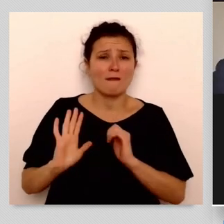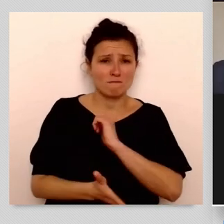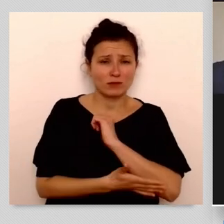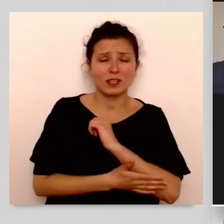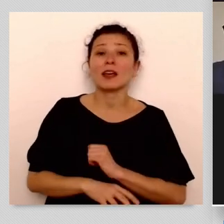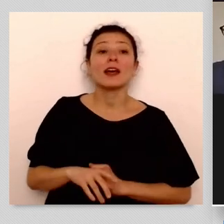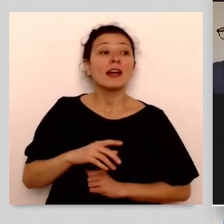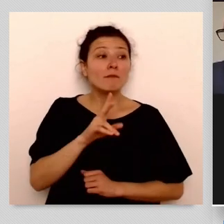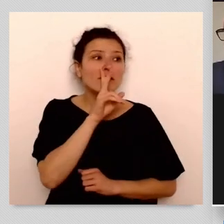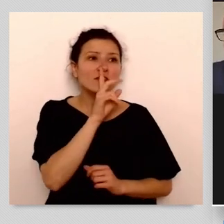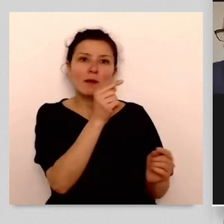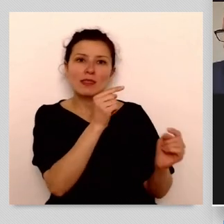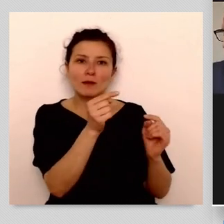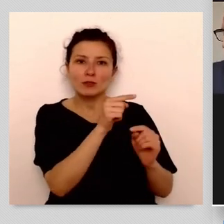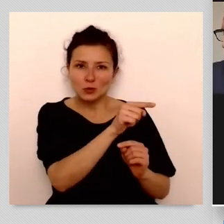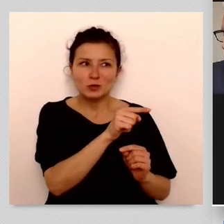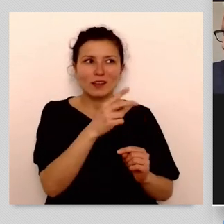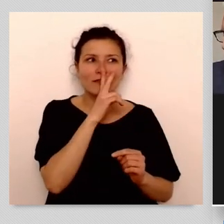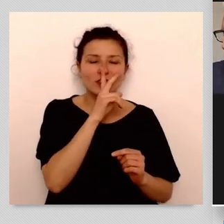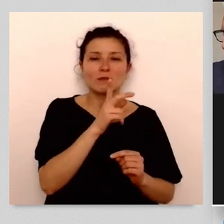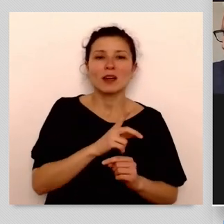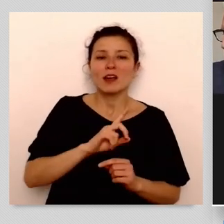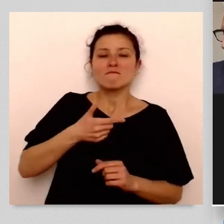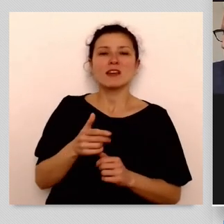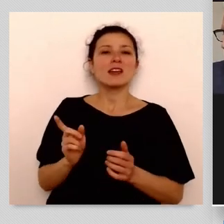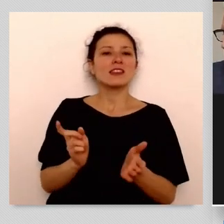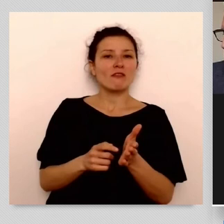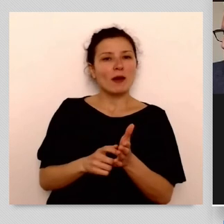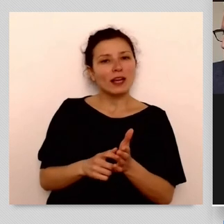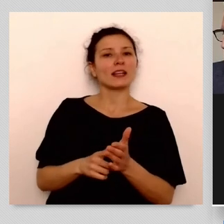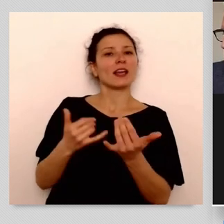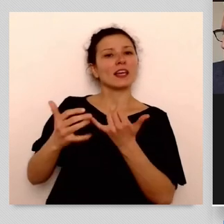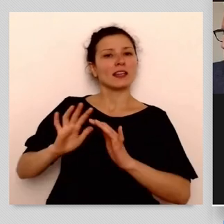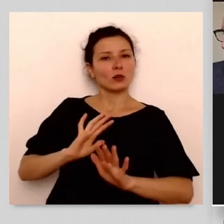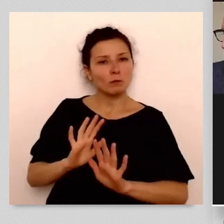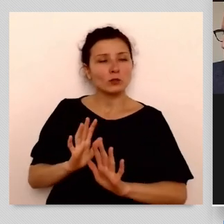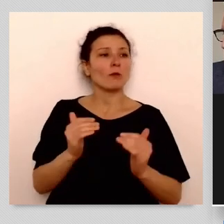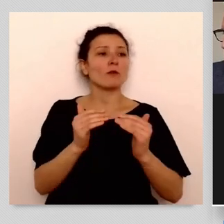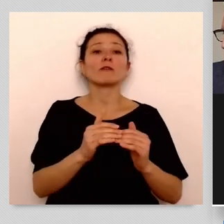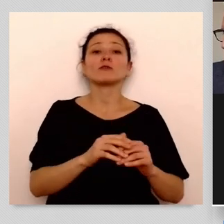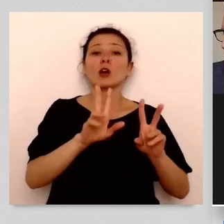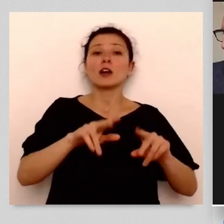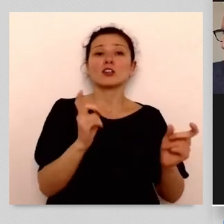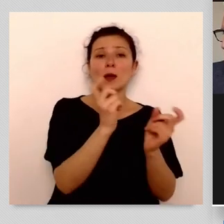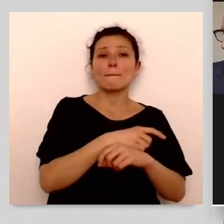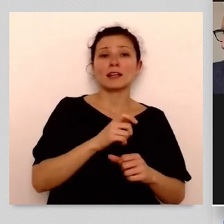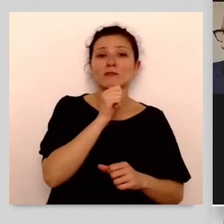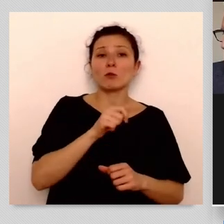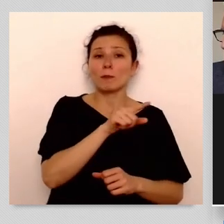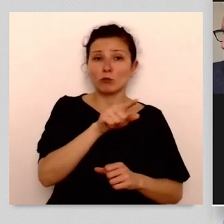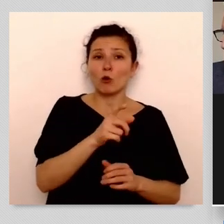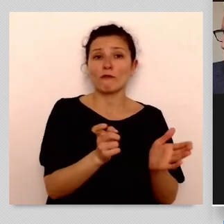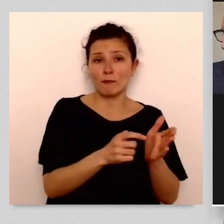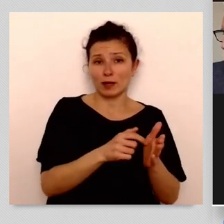dyskurs nie wymagali od siebie czegoś innego niż inne kraje europejskie od siebie dzisiaj